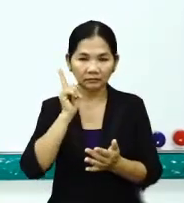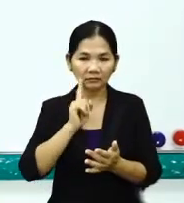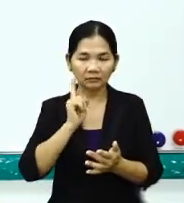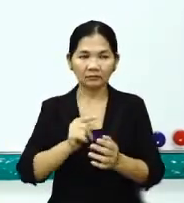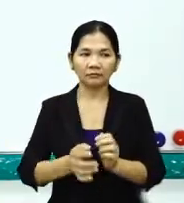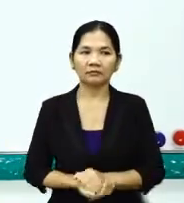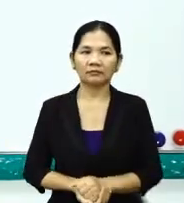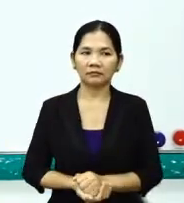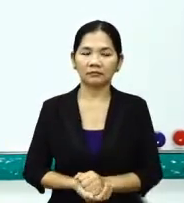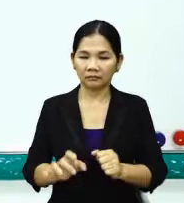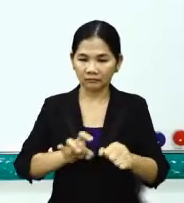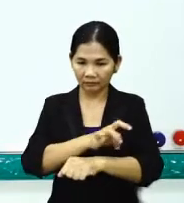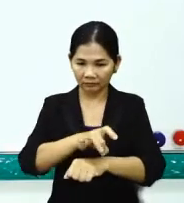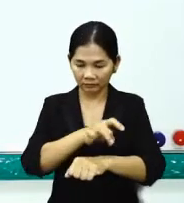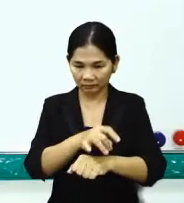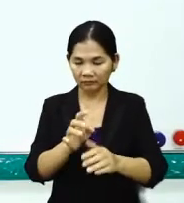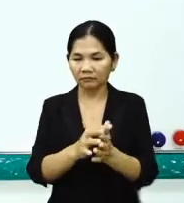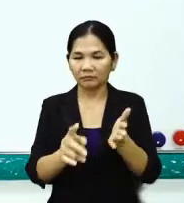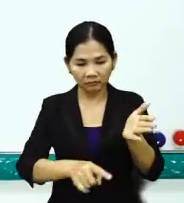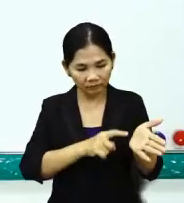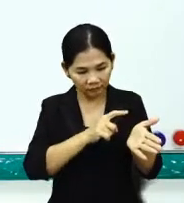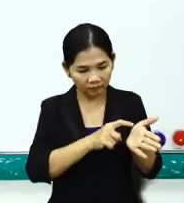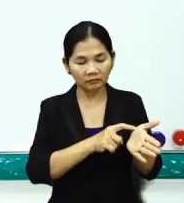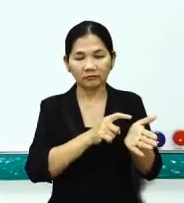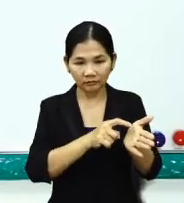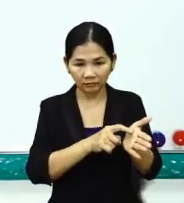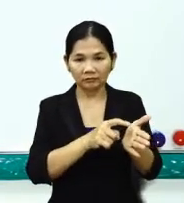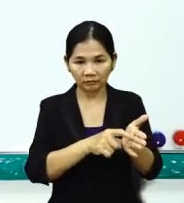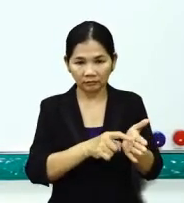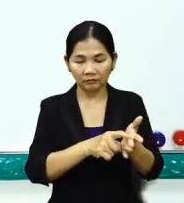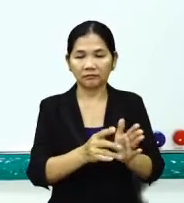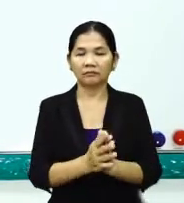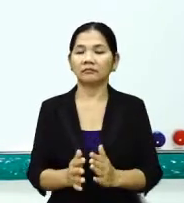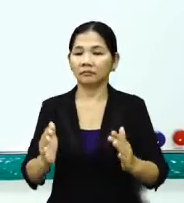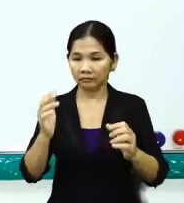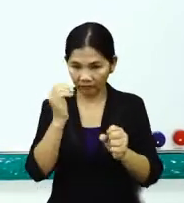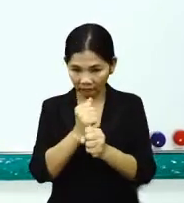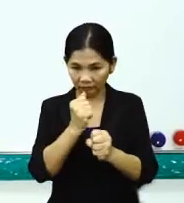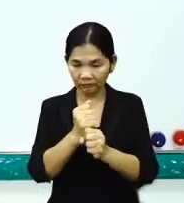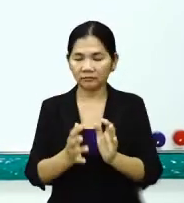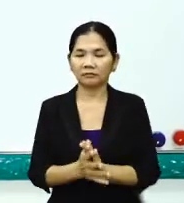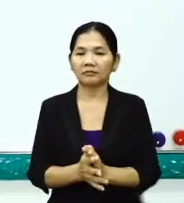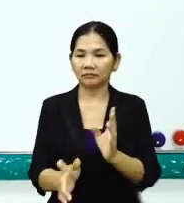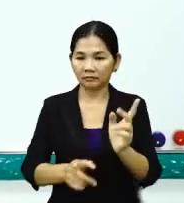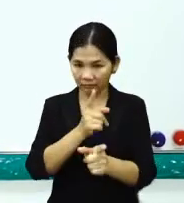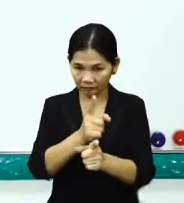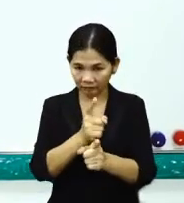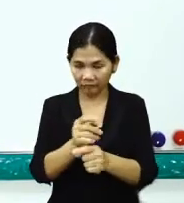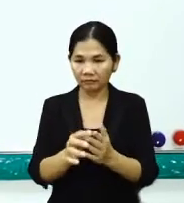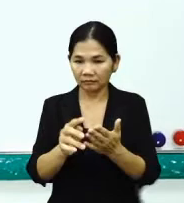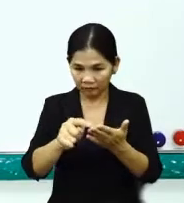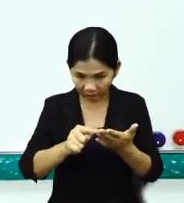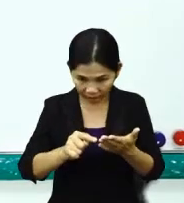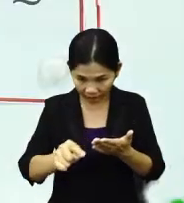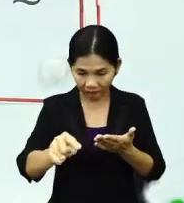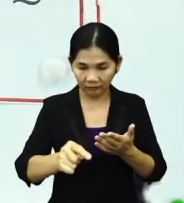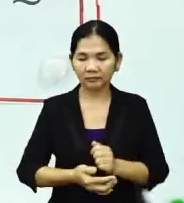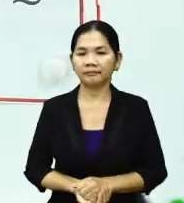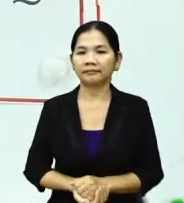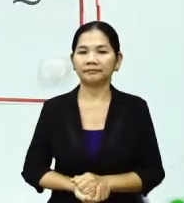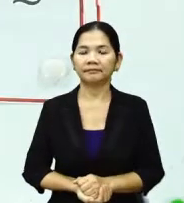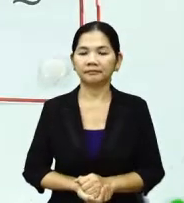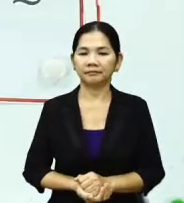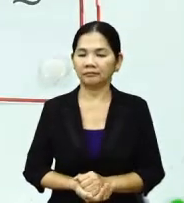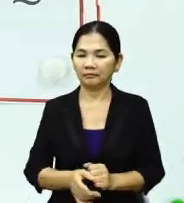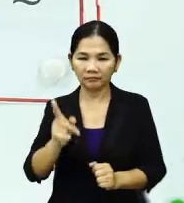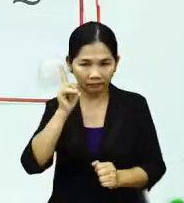tha pê đây nó khổ chừng o mùi mùi con tiên là không cái cá con bao bị trầm tới con cú nhà kri ra tới bởi sân